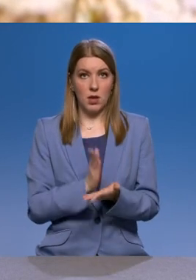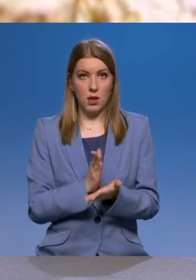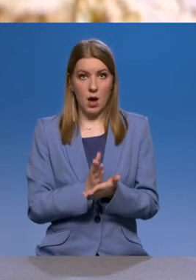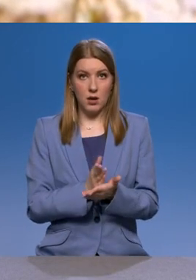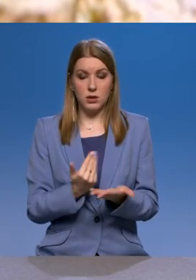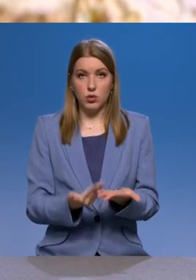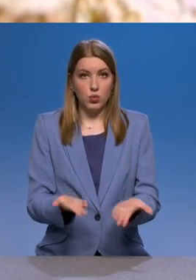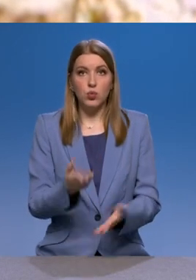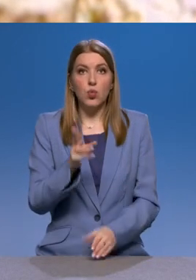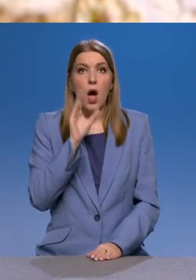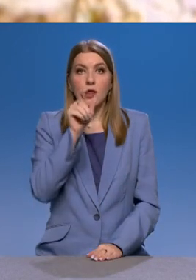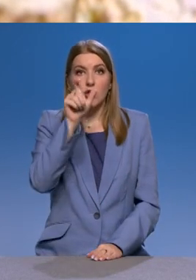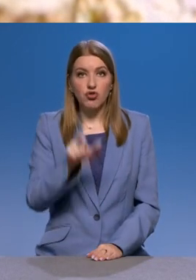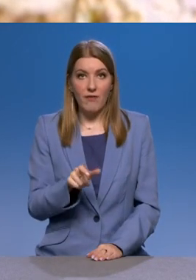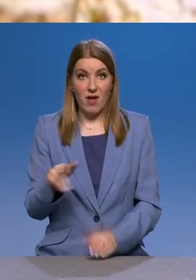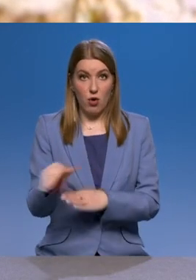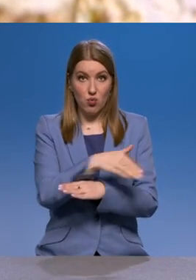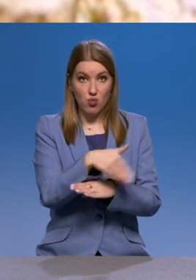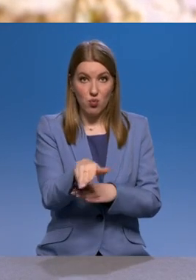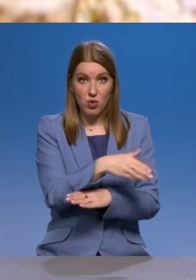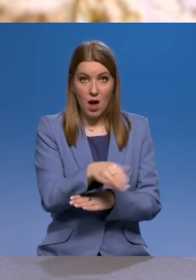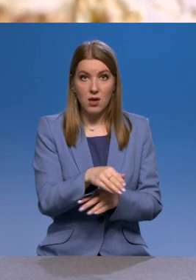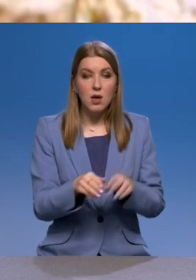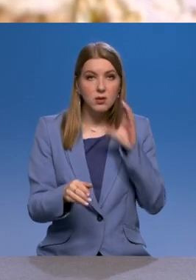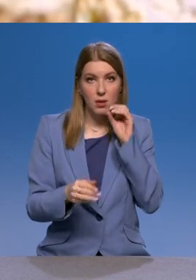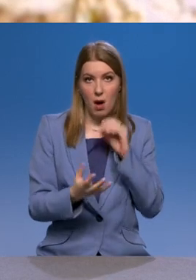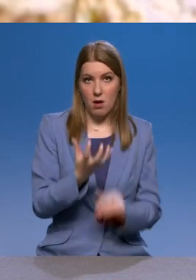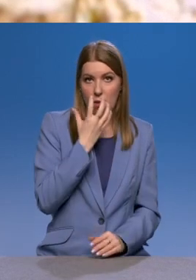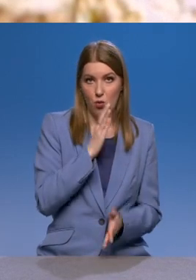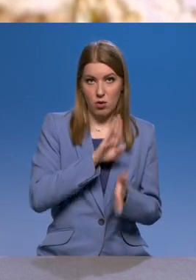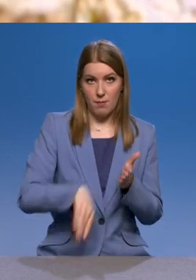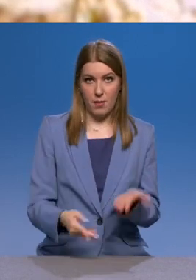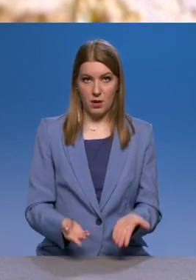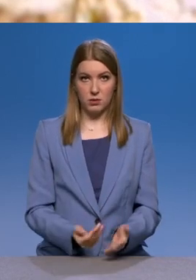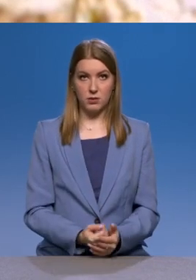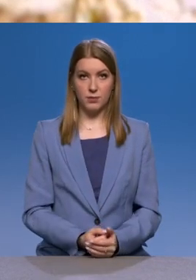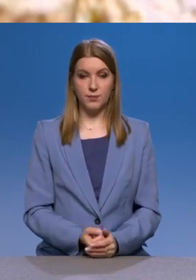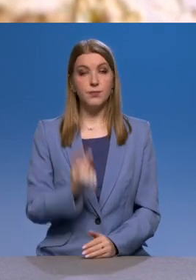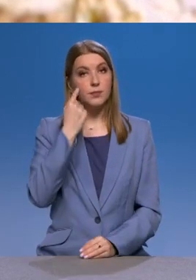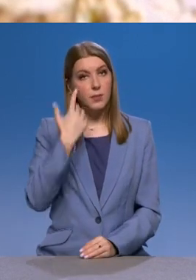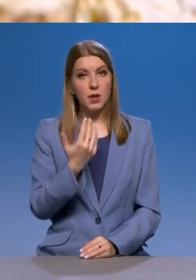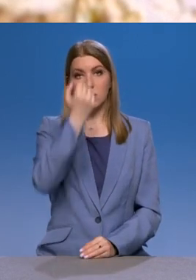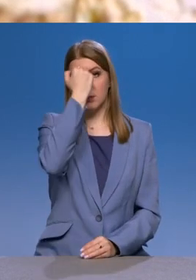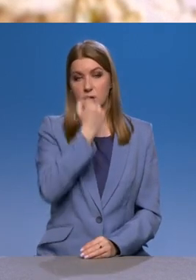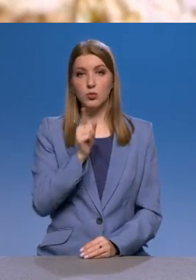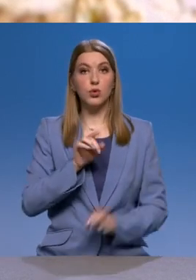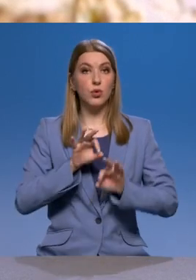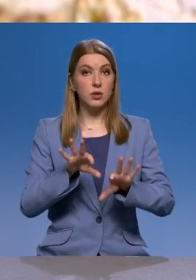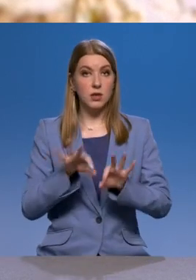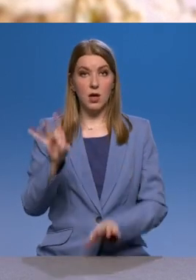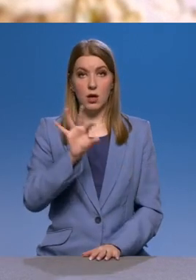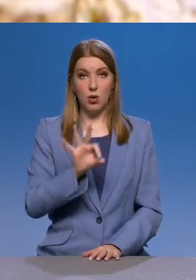когда человек гуляет, без намордников собака. Понятно. Хорошо. Спасибо вам за то, что рассказали об этом